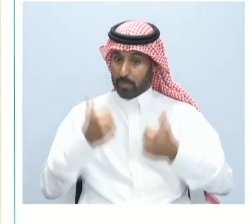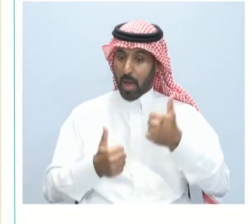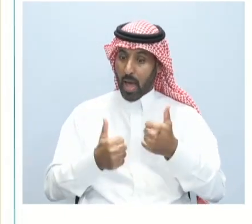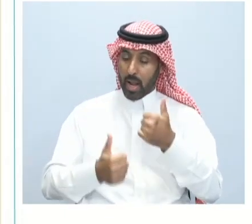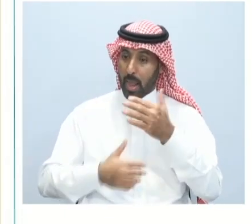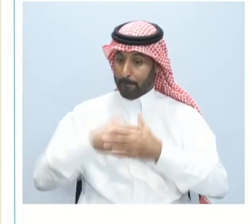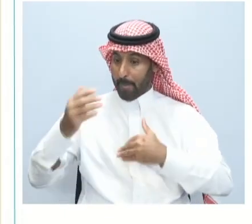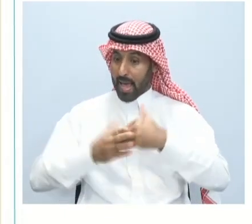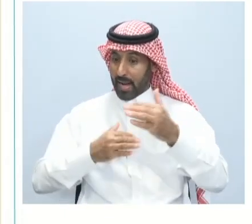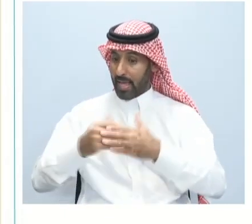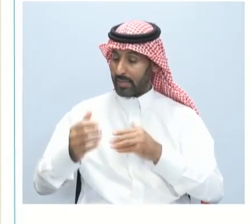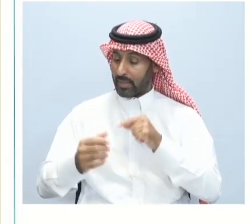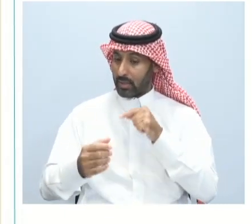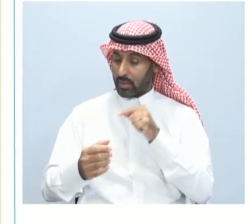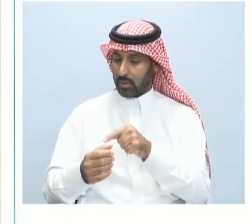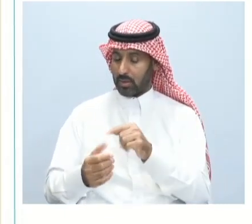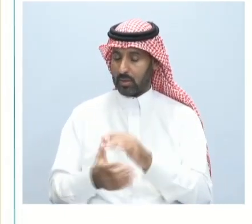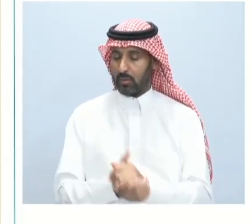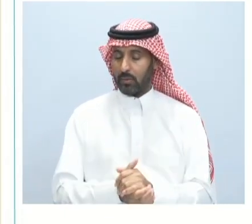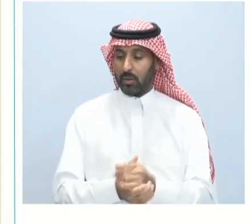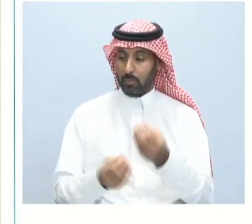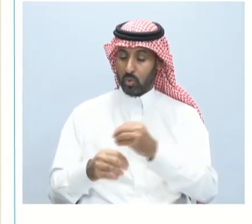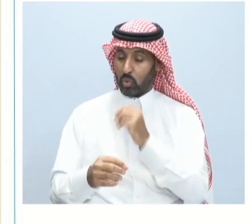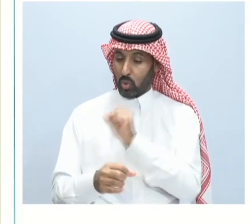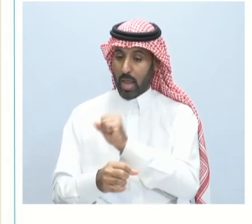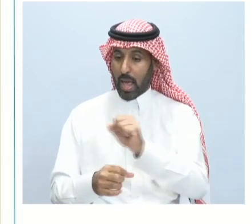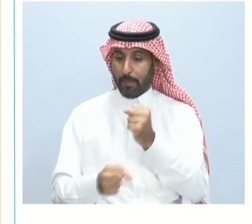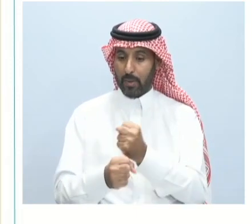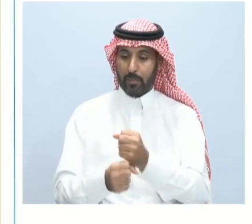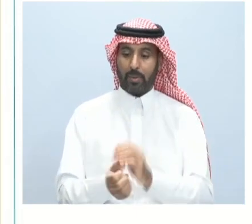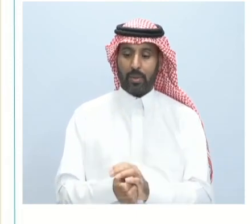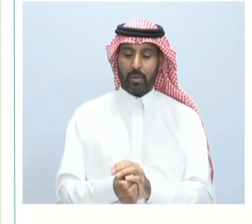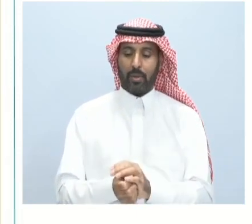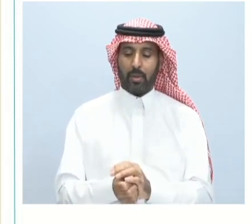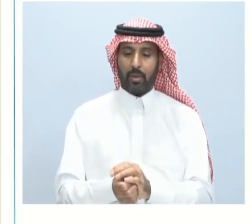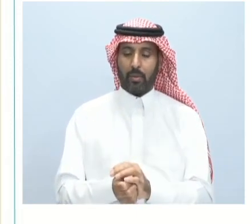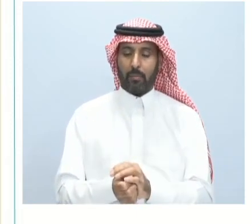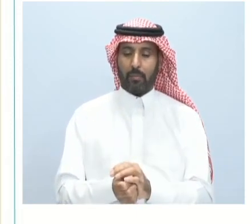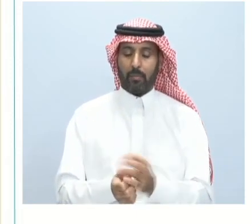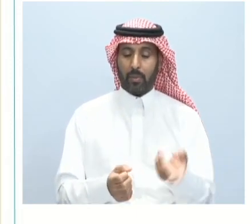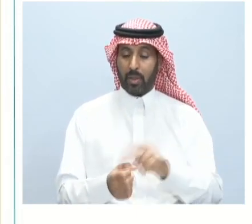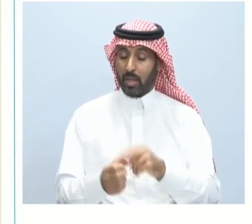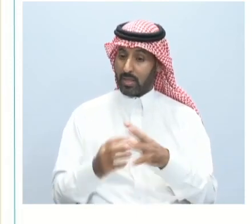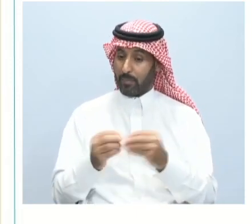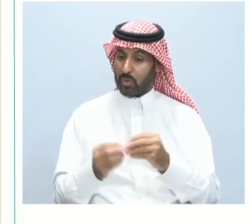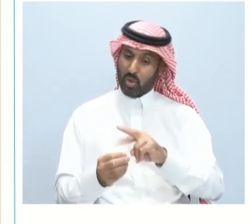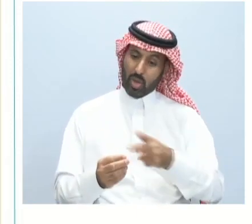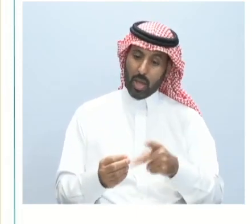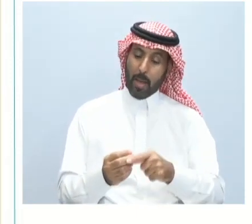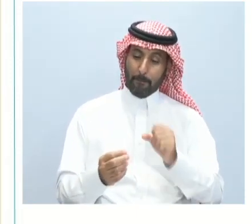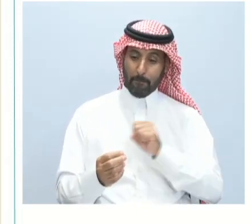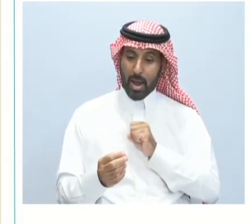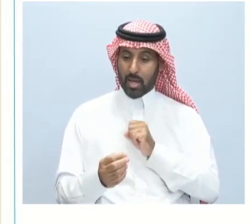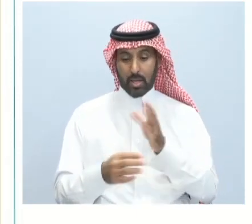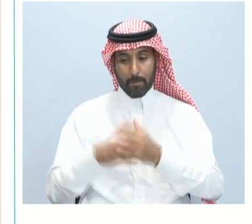المهارات التي الموجوده لكل عامل حيث سيحتوي سنقوم هنا بتعريف متغير ماي ان